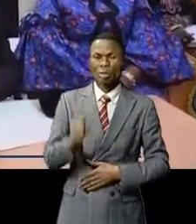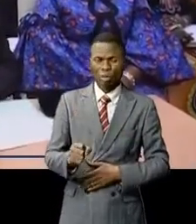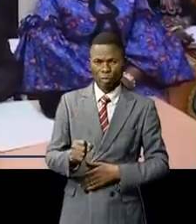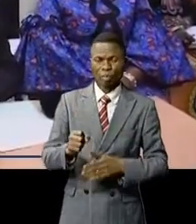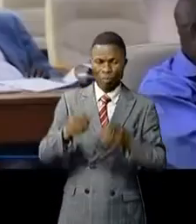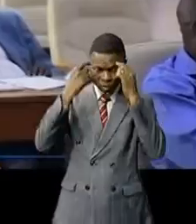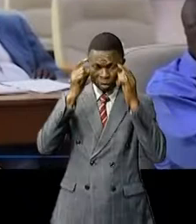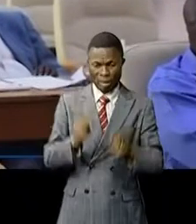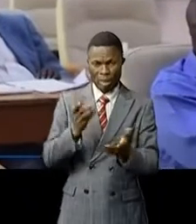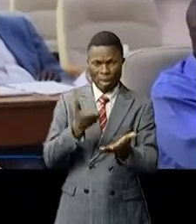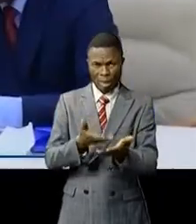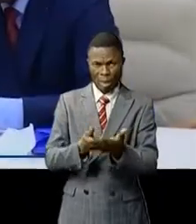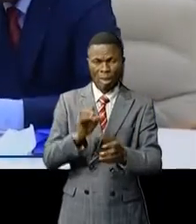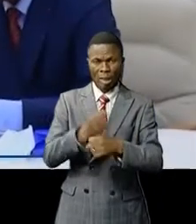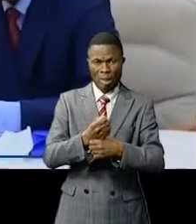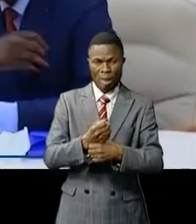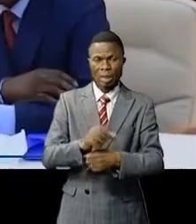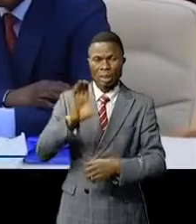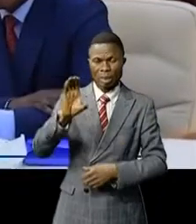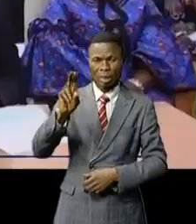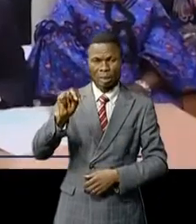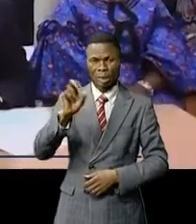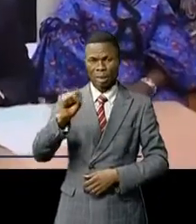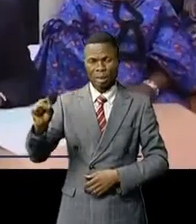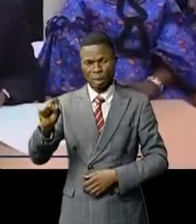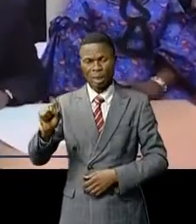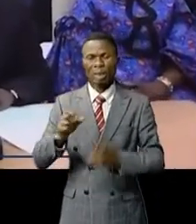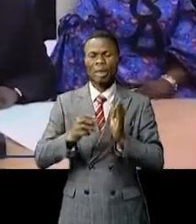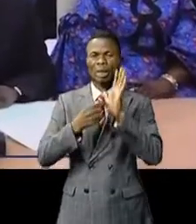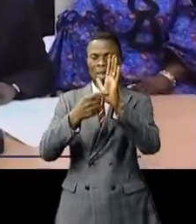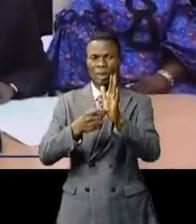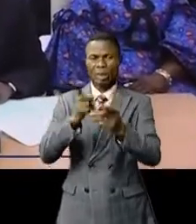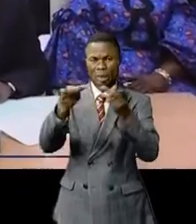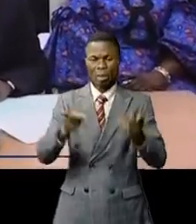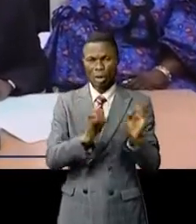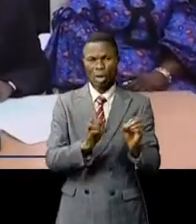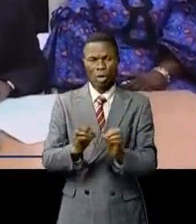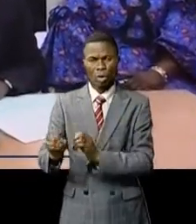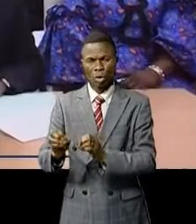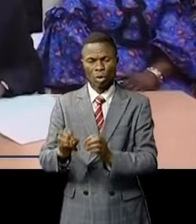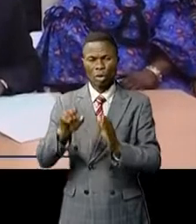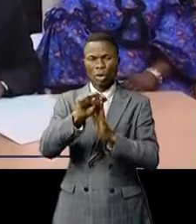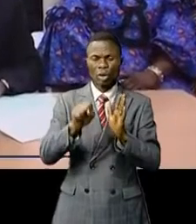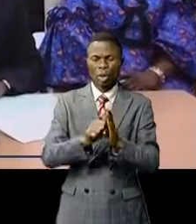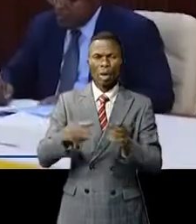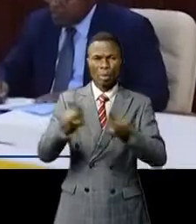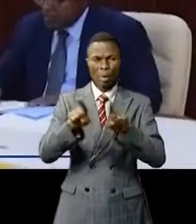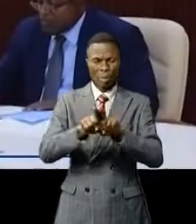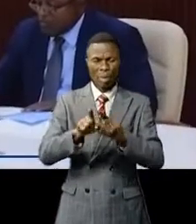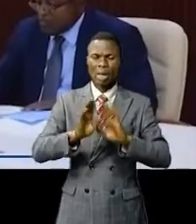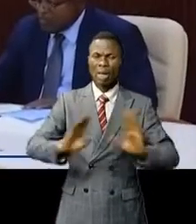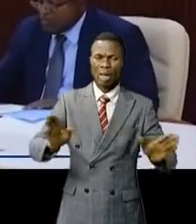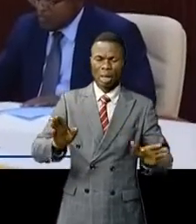a été pris après celui créant la CNSAP portant fixation du cadre organique des structures standards à